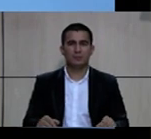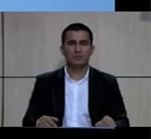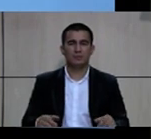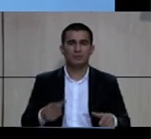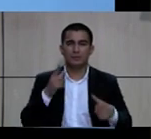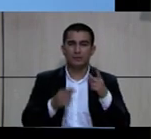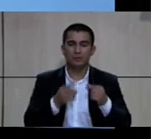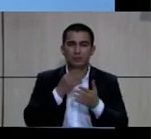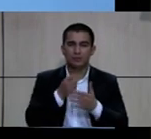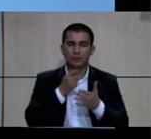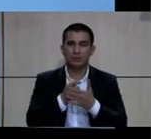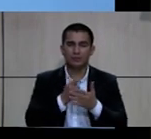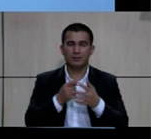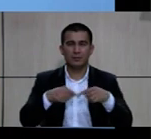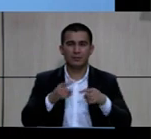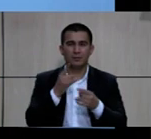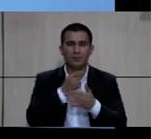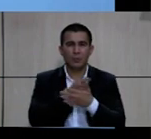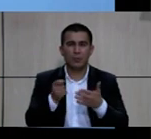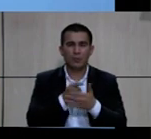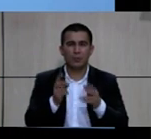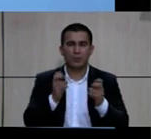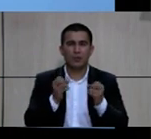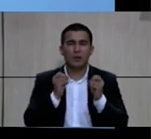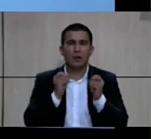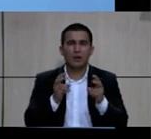Sut emizuvchilar bolalarini nima bilan boqadi?